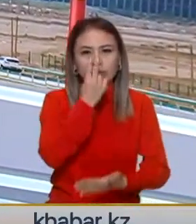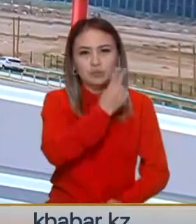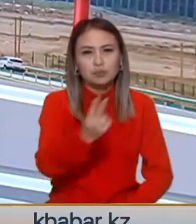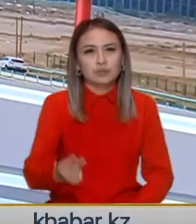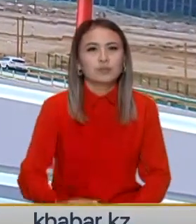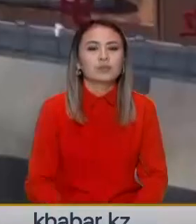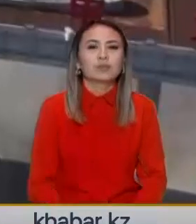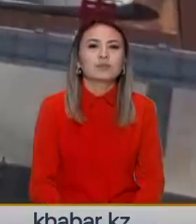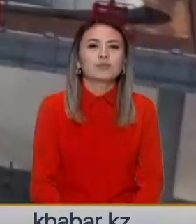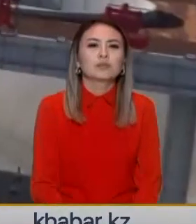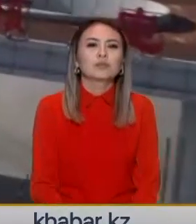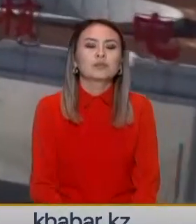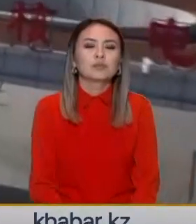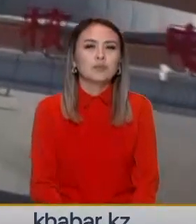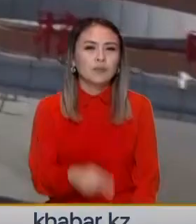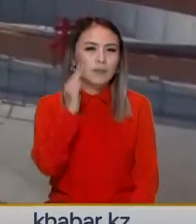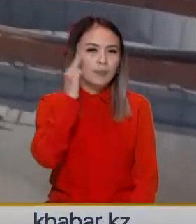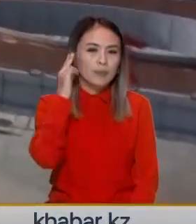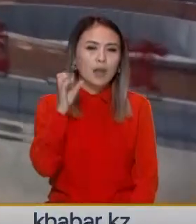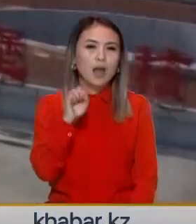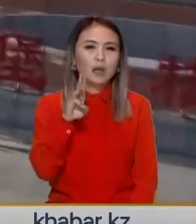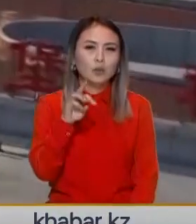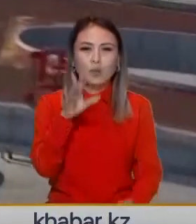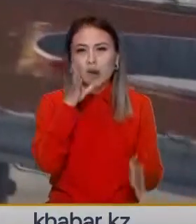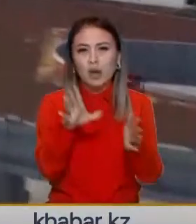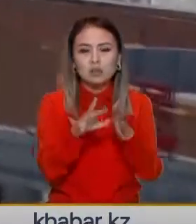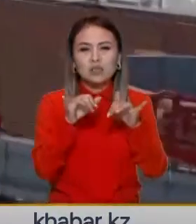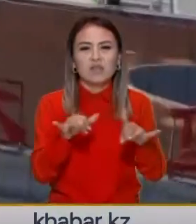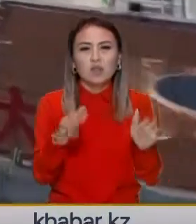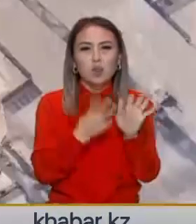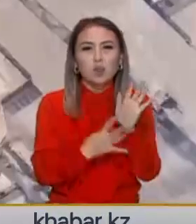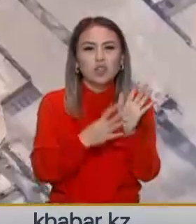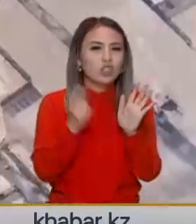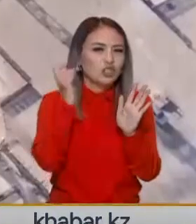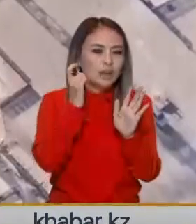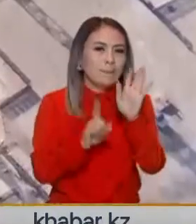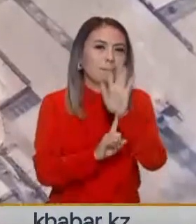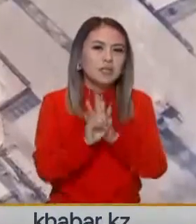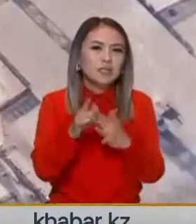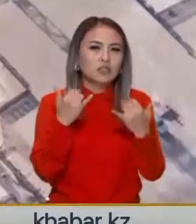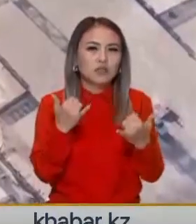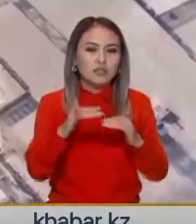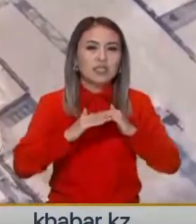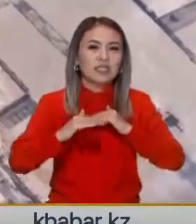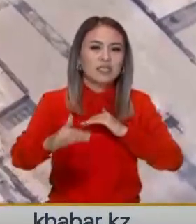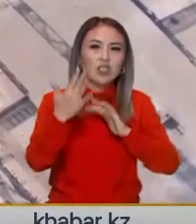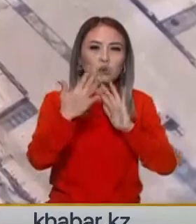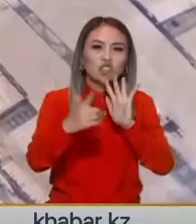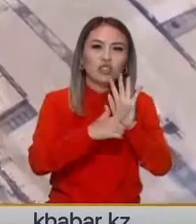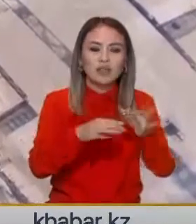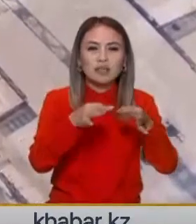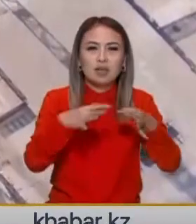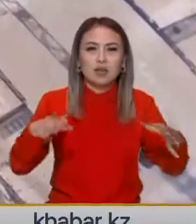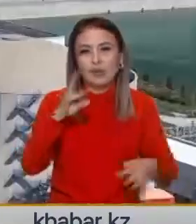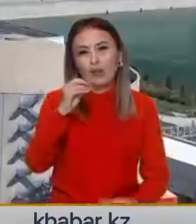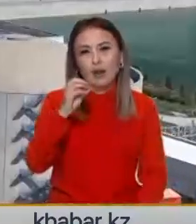қайтты. Қытайдың атом энергетикасы саласының дамуы 90-шы жылдардан бастау алады. Қазір алпауыт елде 57 ядролық